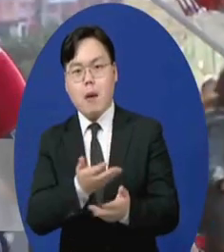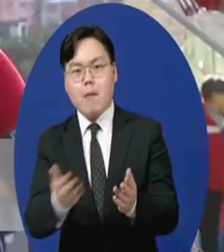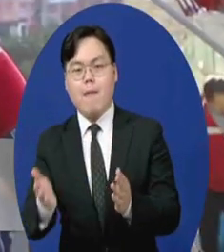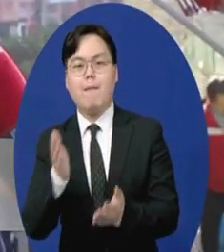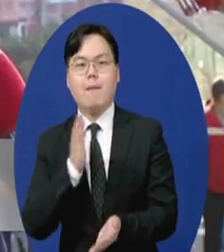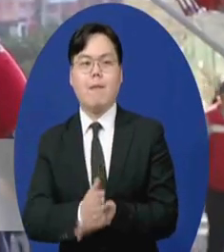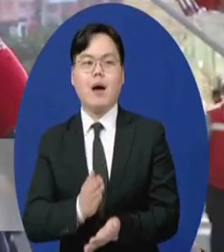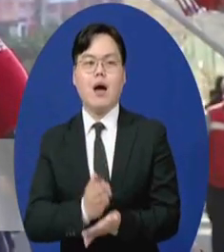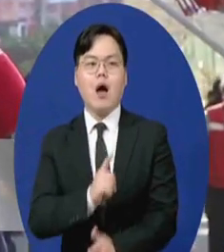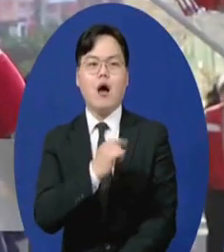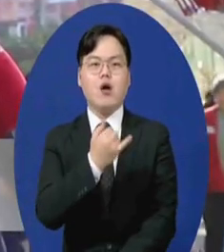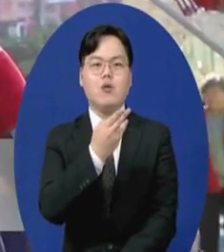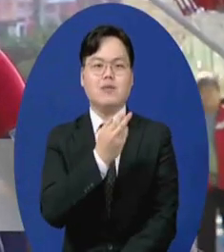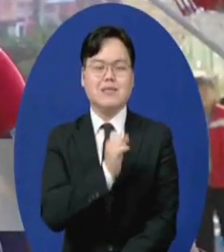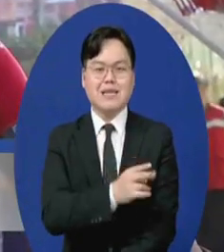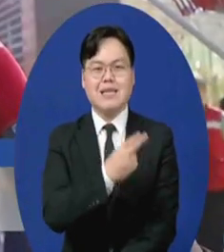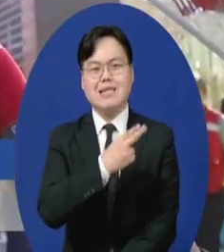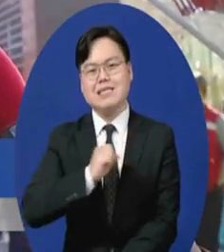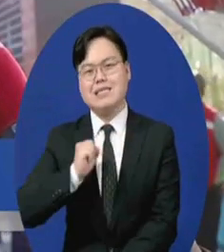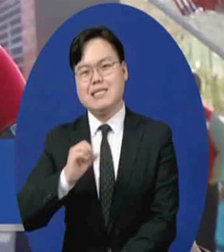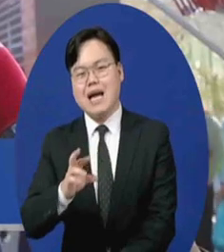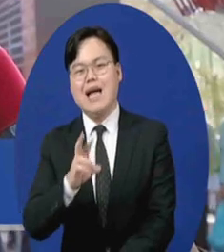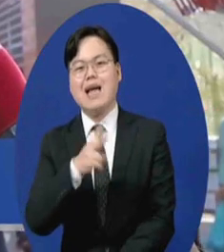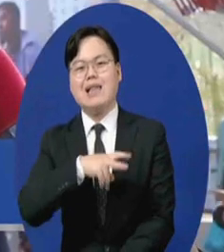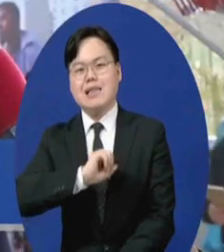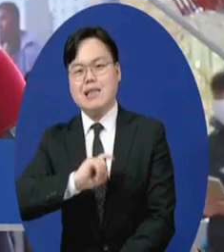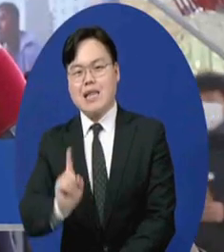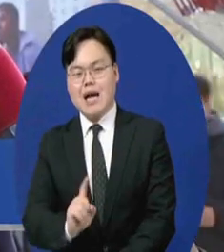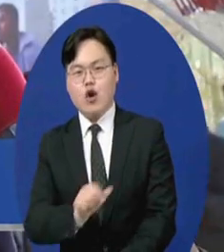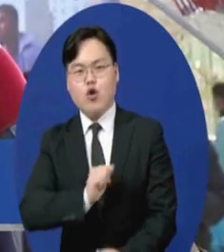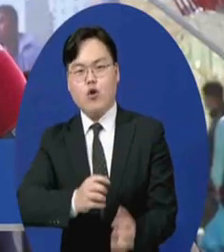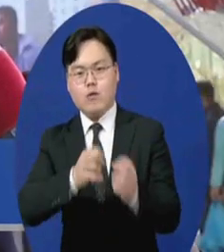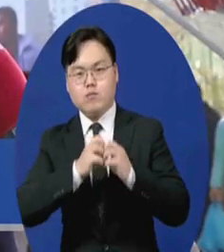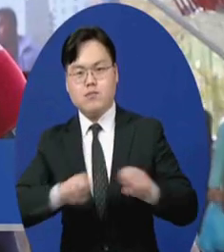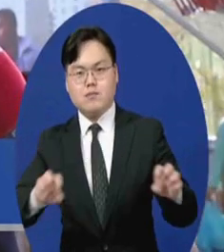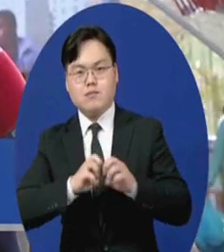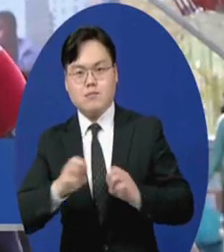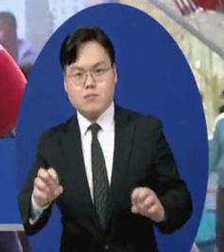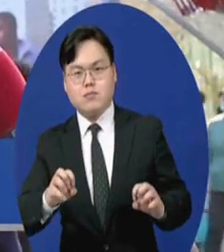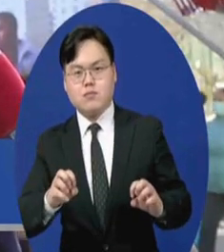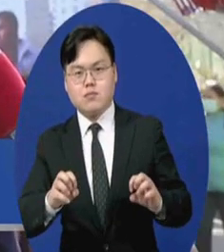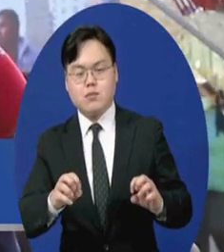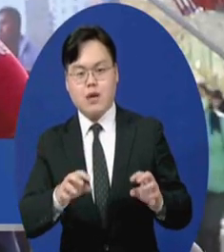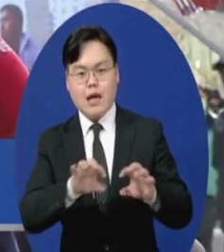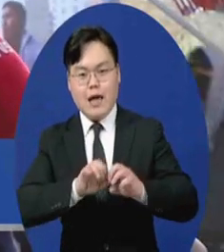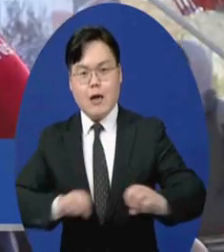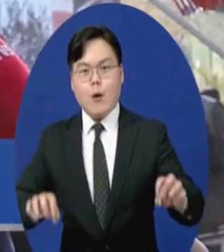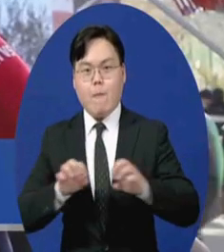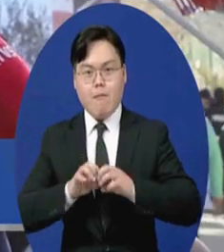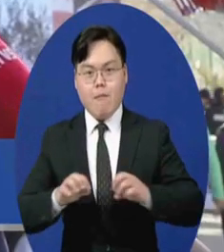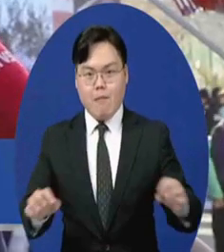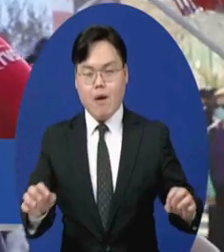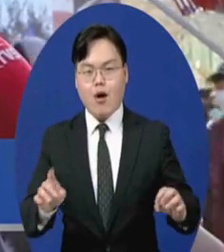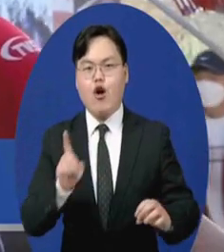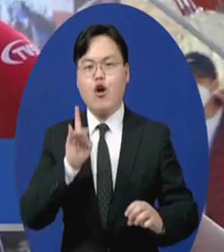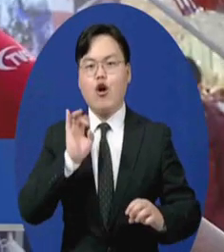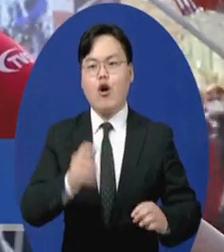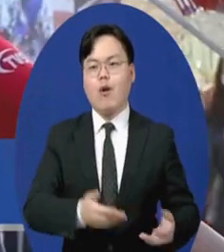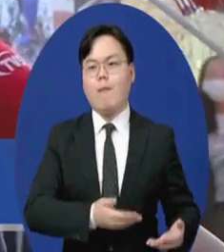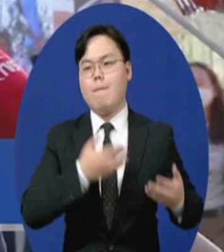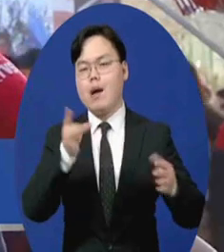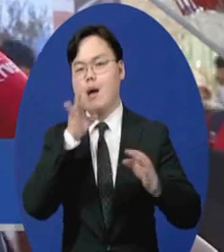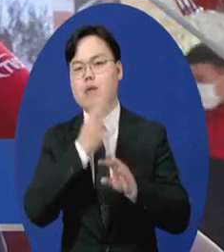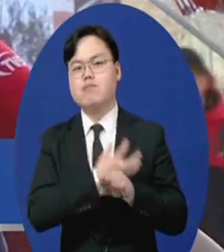байгаа. Хуунцар, цаас, лааз зар нь ялгчдаг өөртөө ачих явцдаа. За тэр буцах та хогийн төвлөрсөн цэг рүү хогоо бүргэж